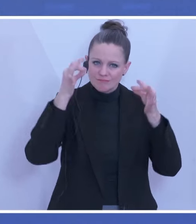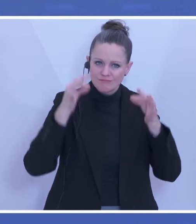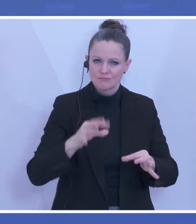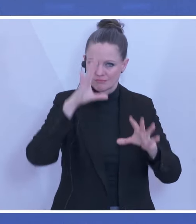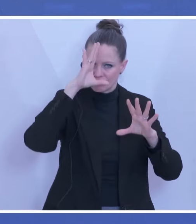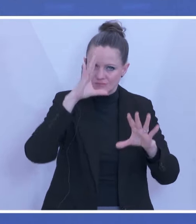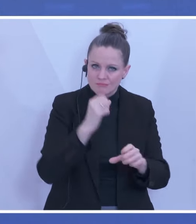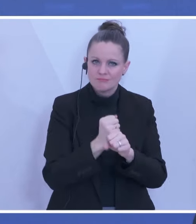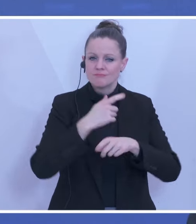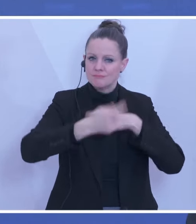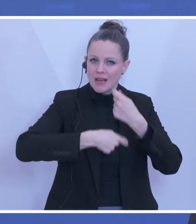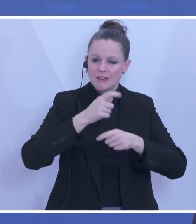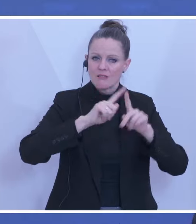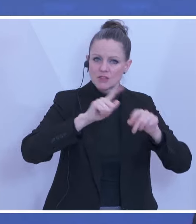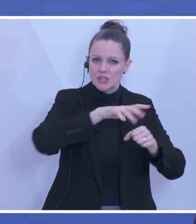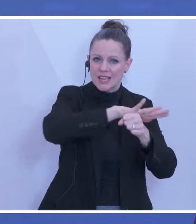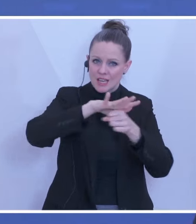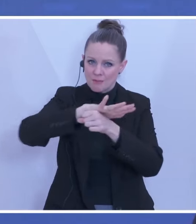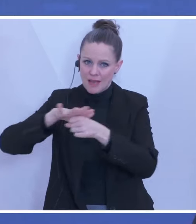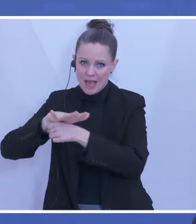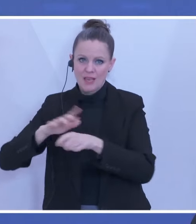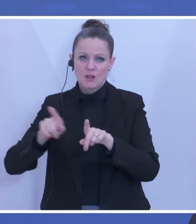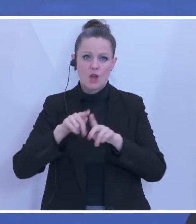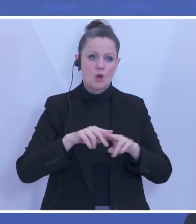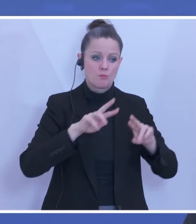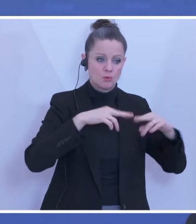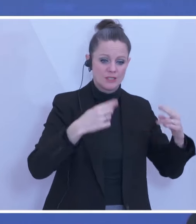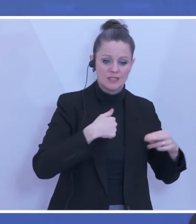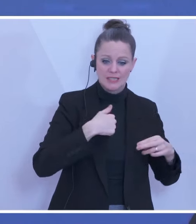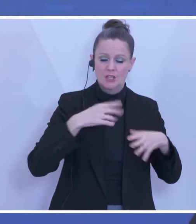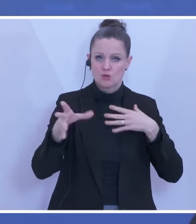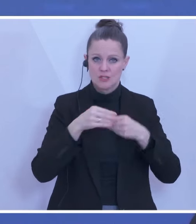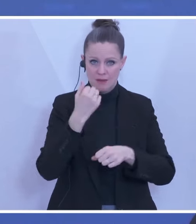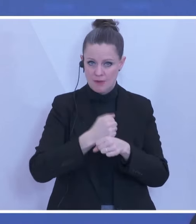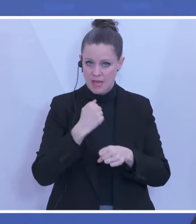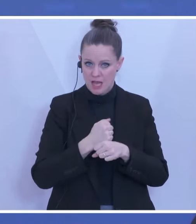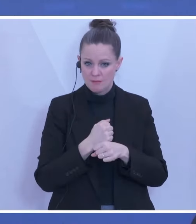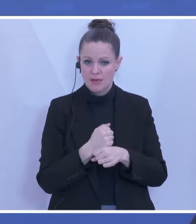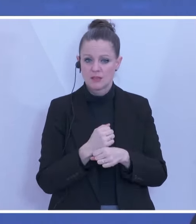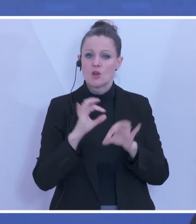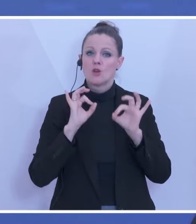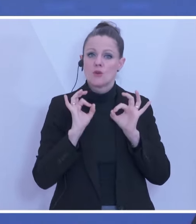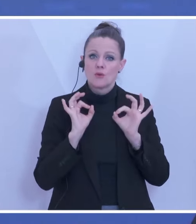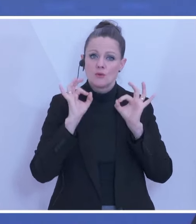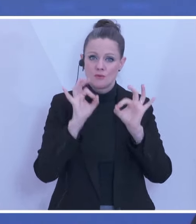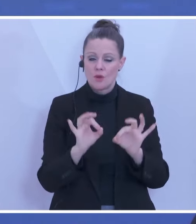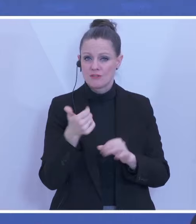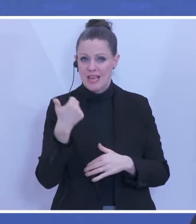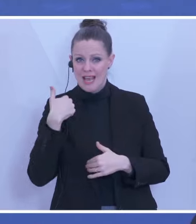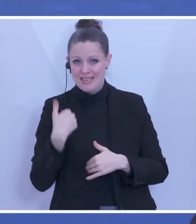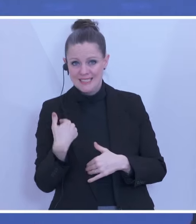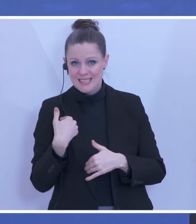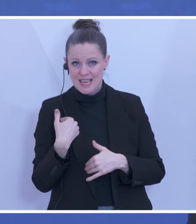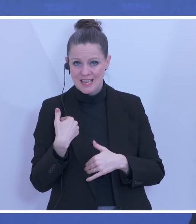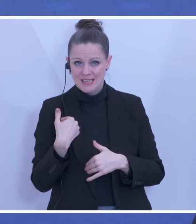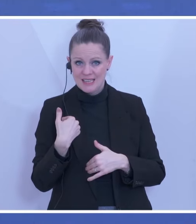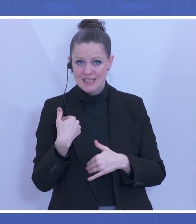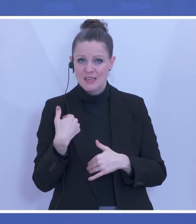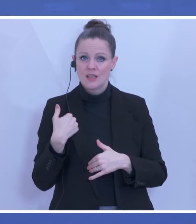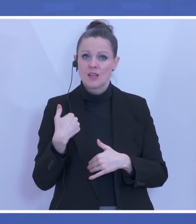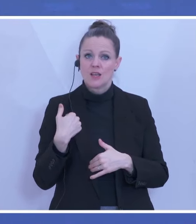Ressorts und auch gemeinsam mit dem Bundeskanzler und eben ich auch, für die einerseits die Krise, gegen die